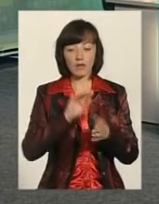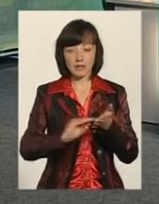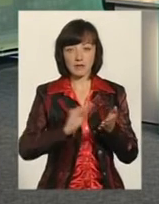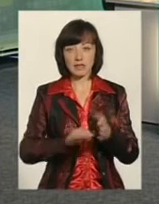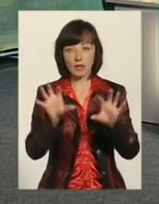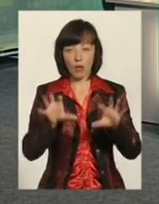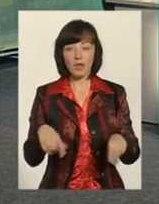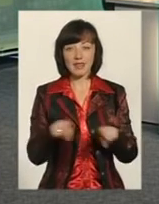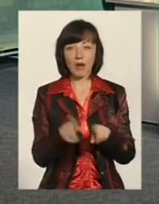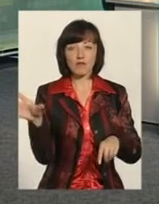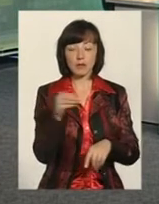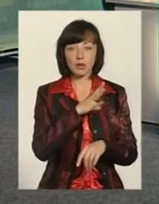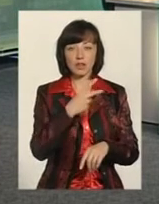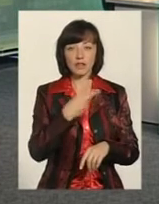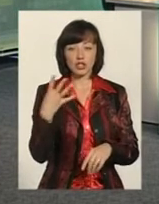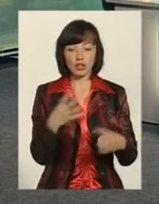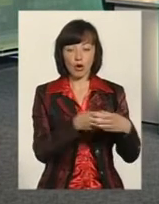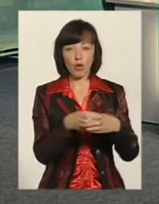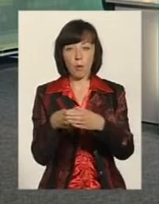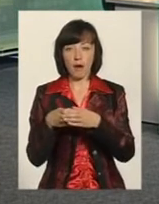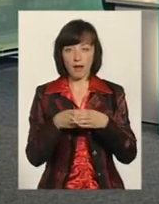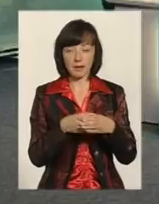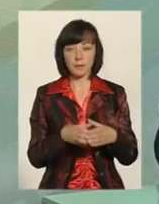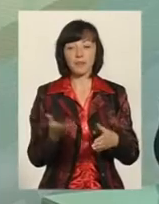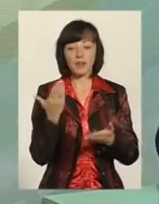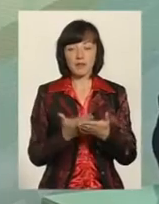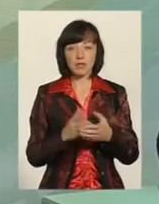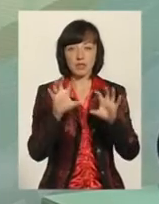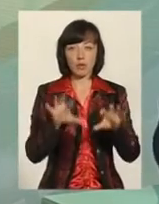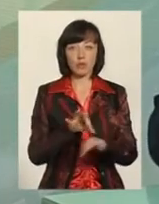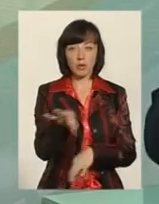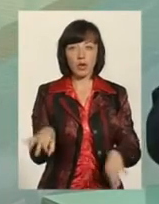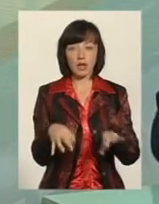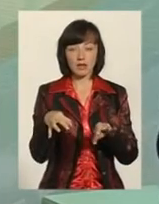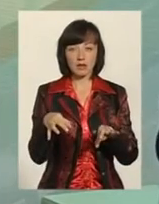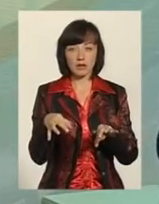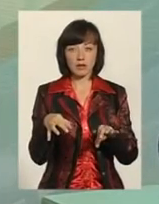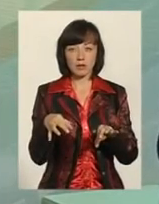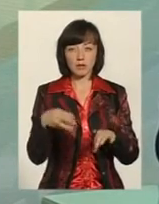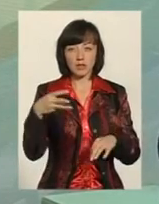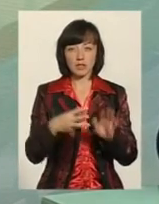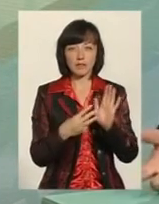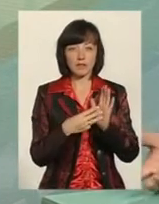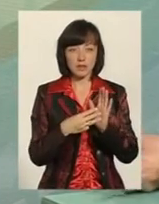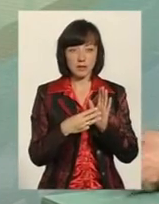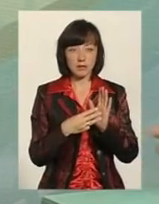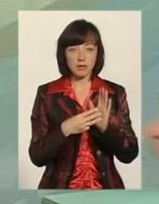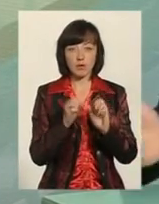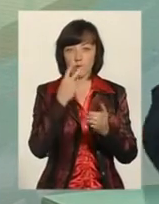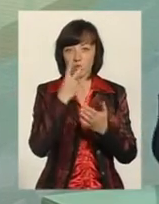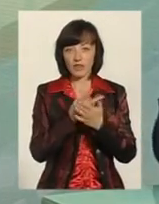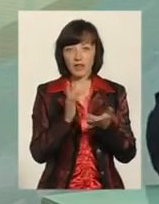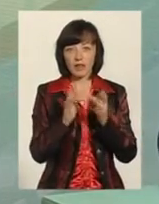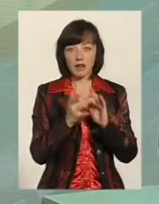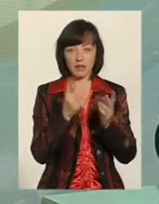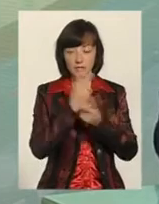і так було у всіх 24 громадах. От законопроектом 3008, шановні глядачі можуть його подивитися,